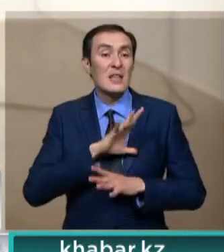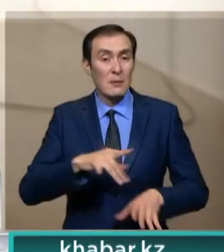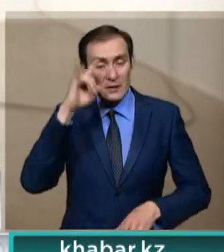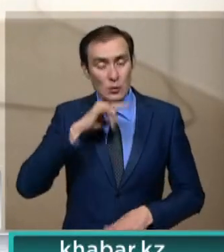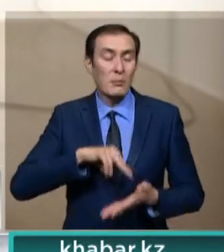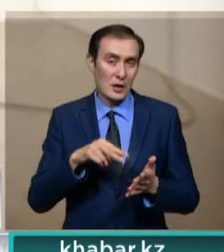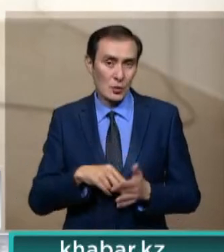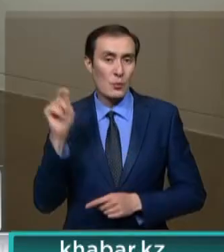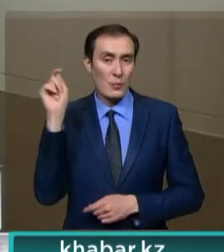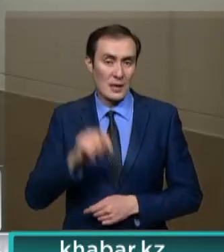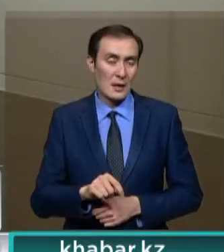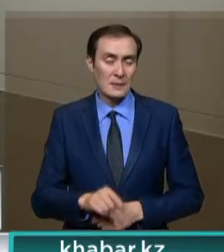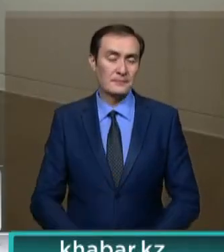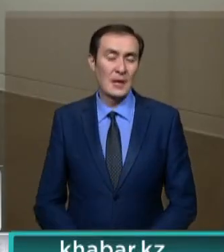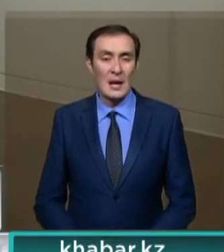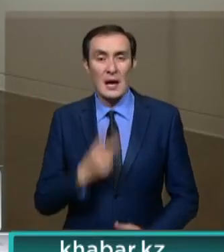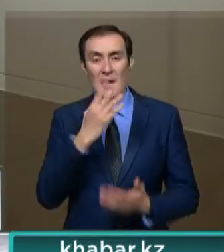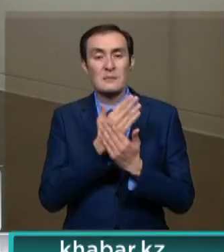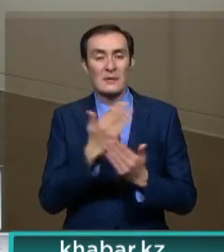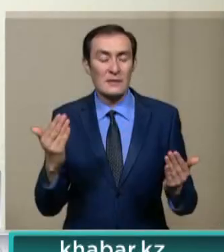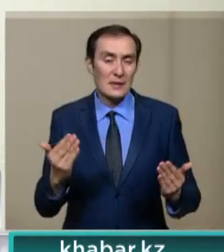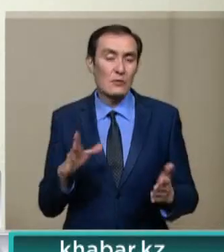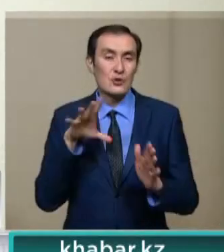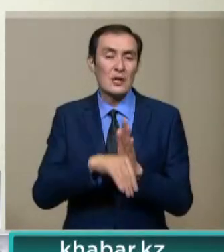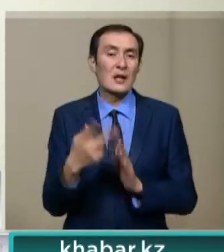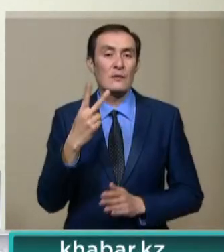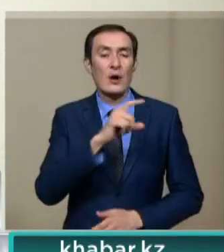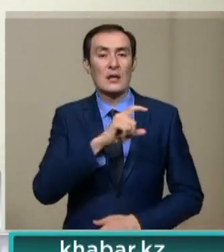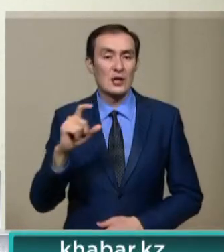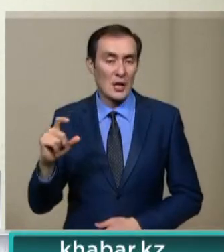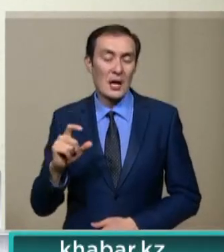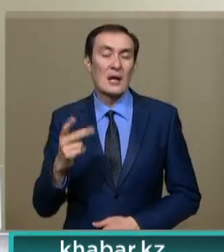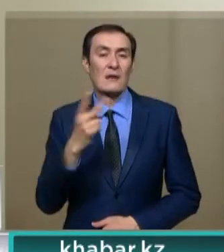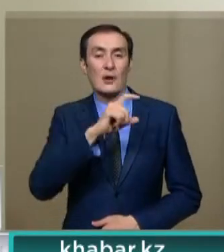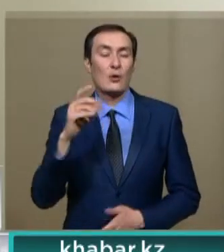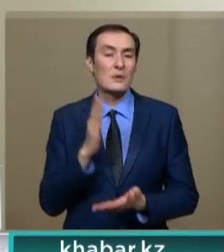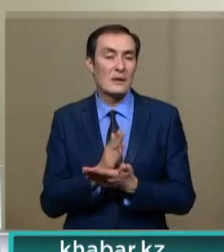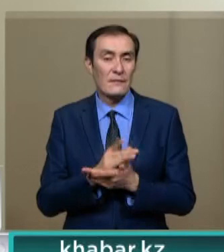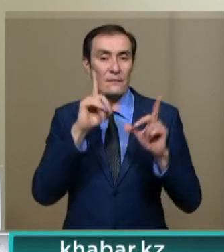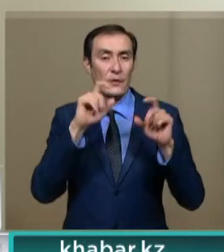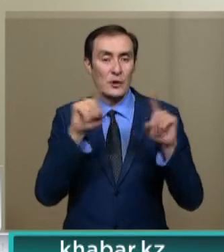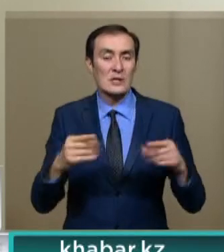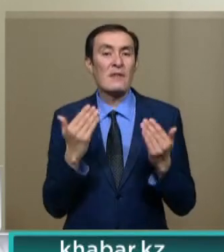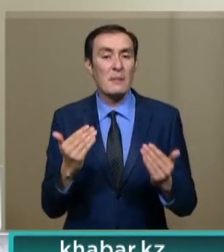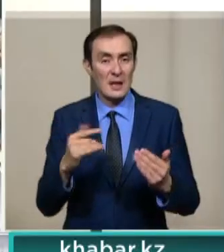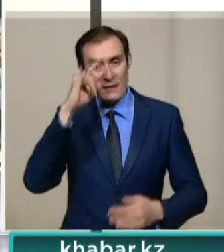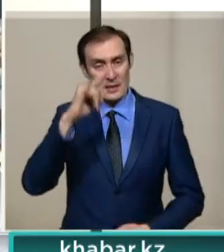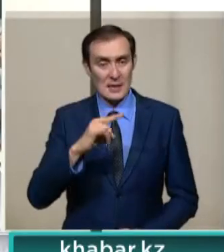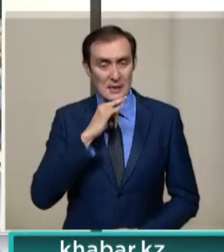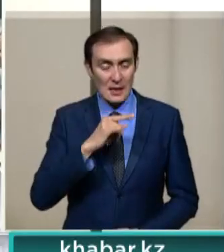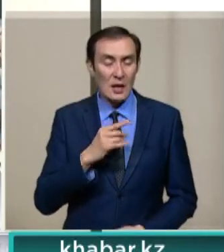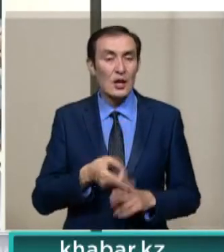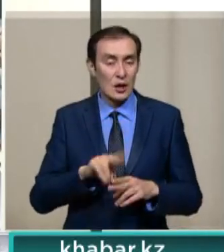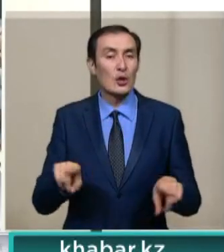скоро планирую поездку. Экспонаты выставки разместили на двух этажах. На втором представлены фотографии современного Казахстана. И